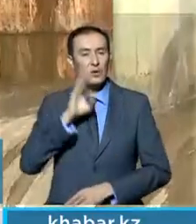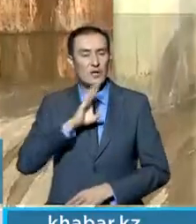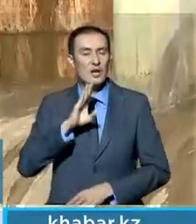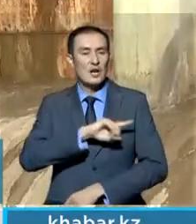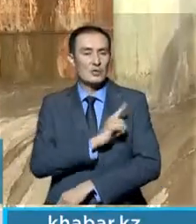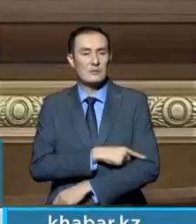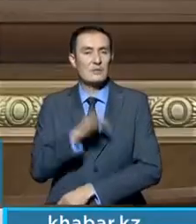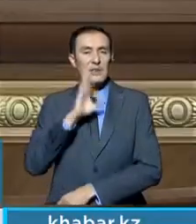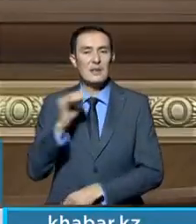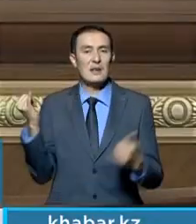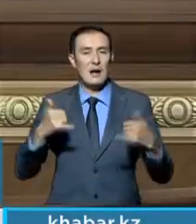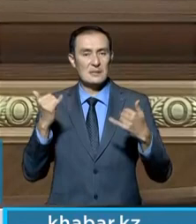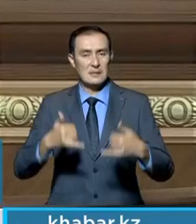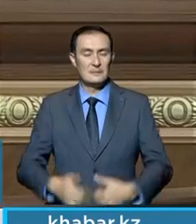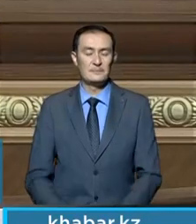и ирригации.